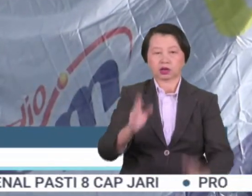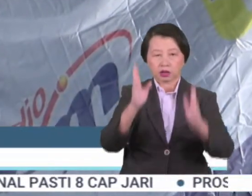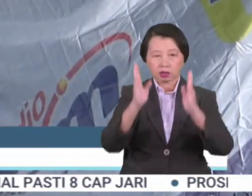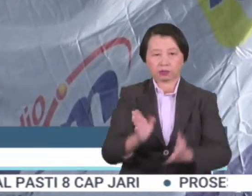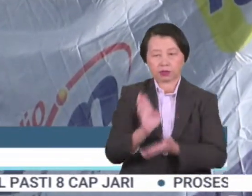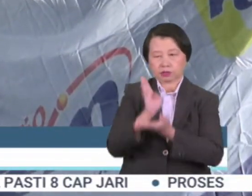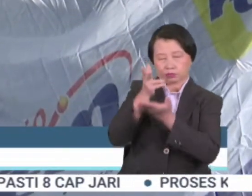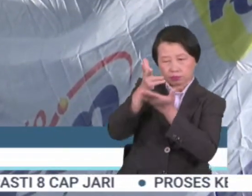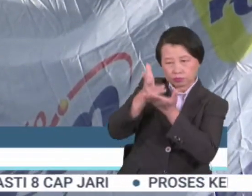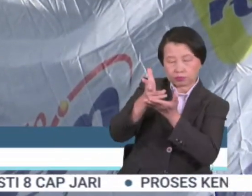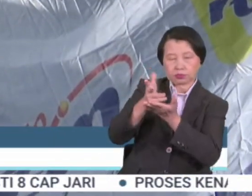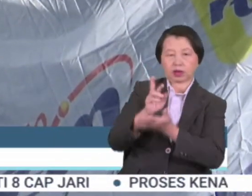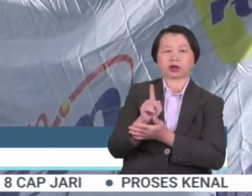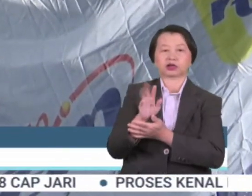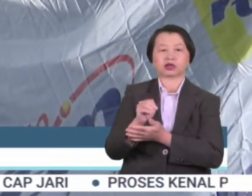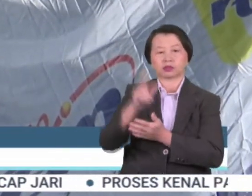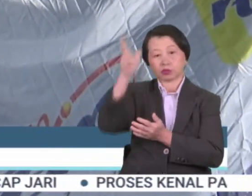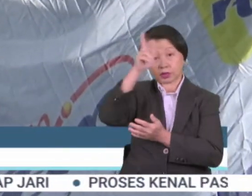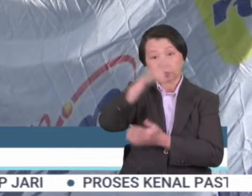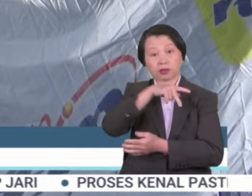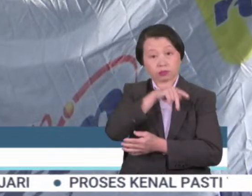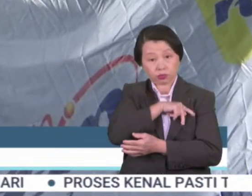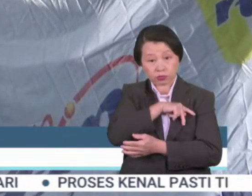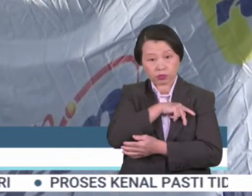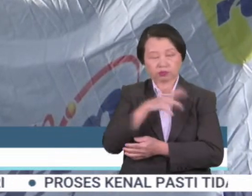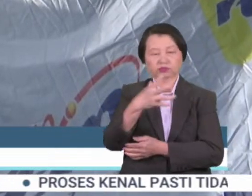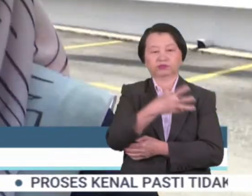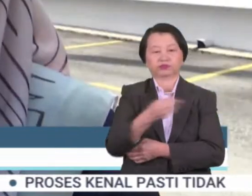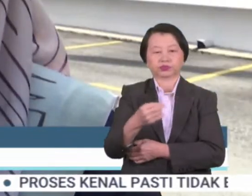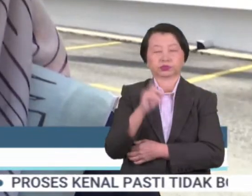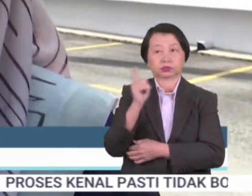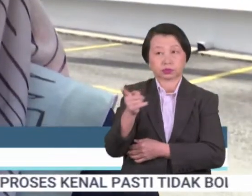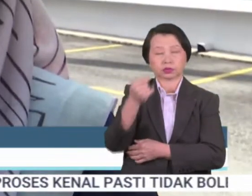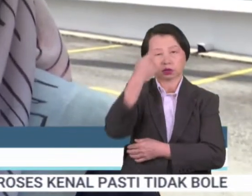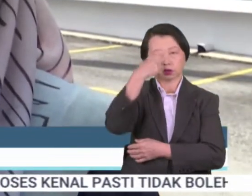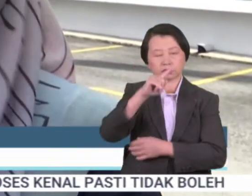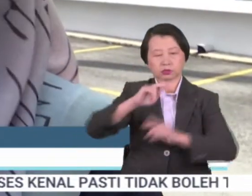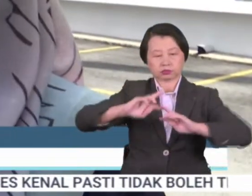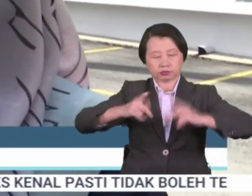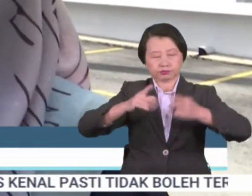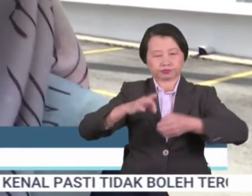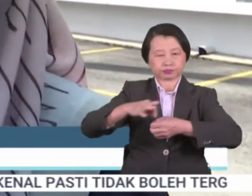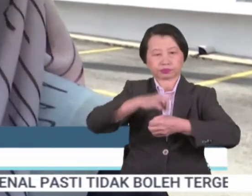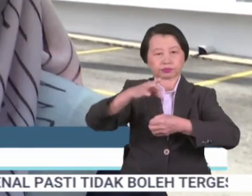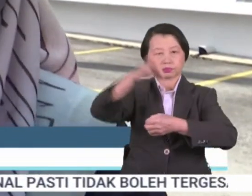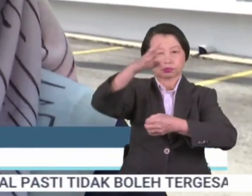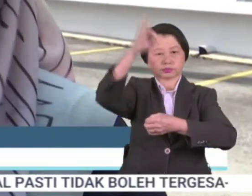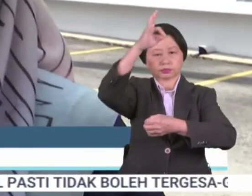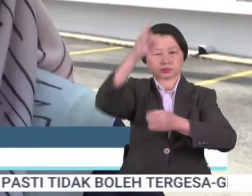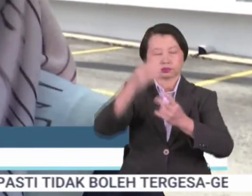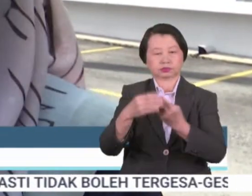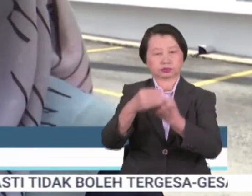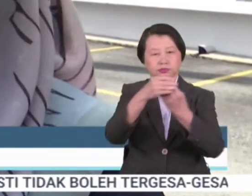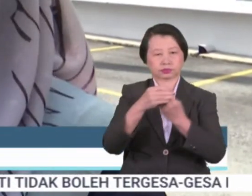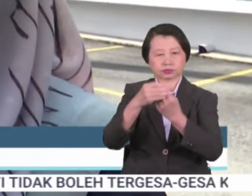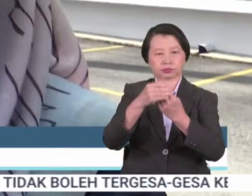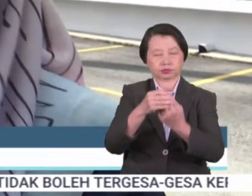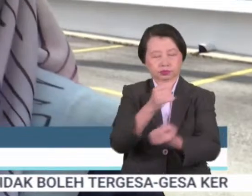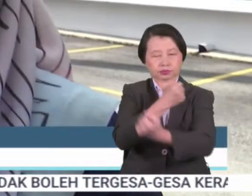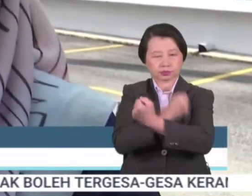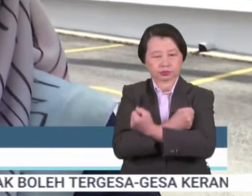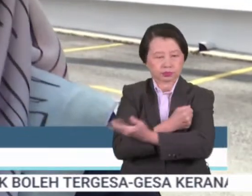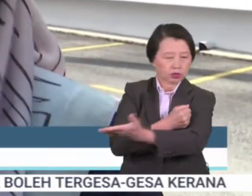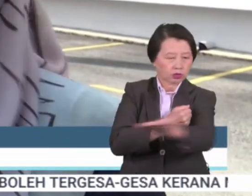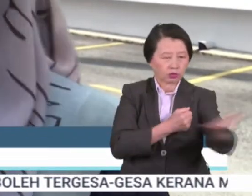peny Rasmi kerajaan dan ianya bagi meningkatkan semangat perpaduan dan patriotik di